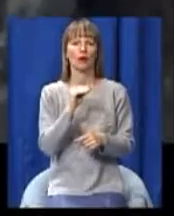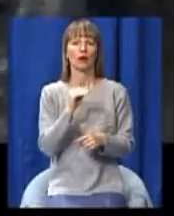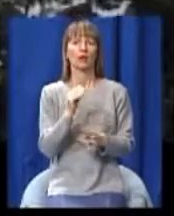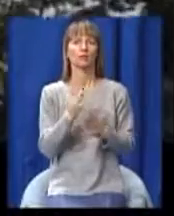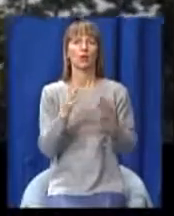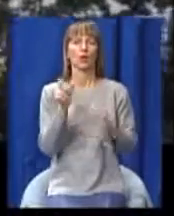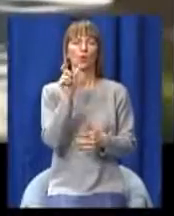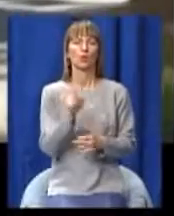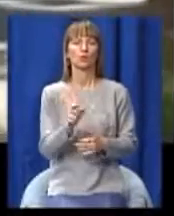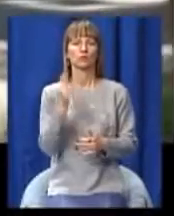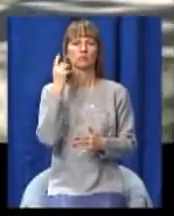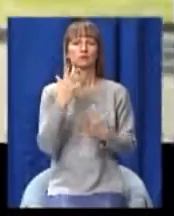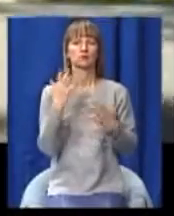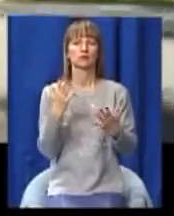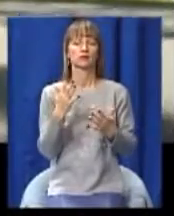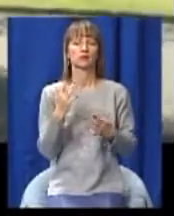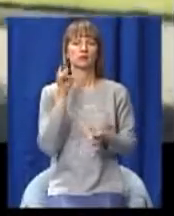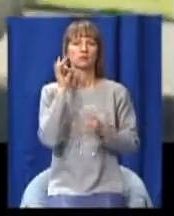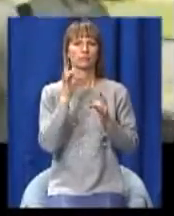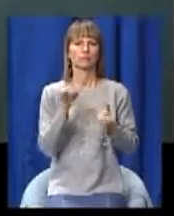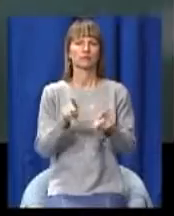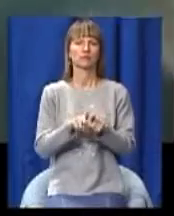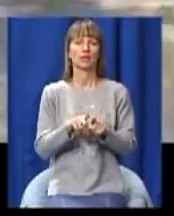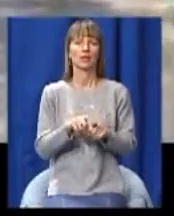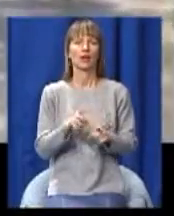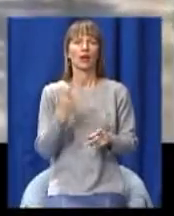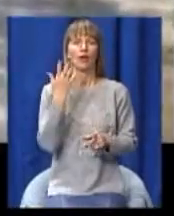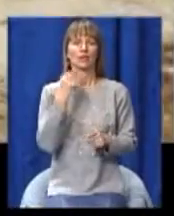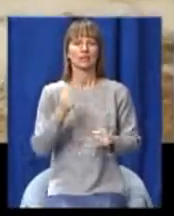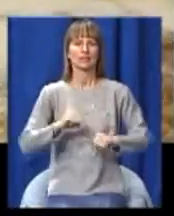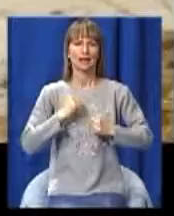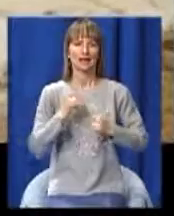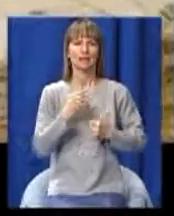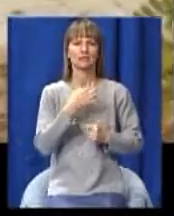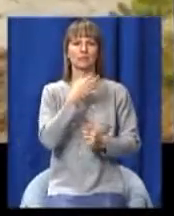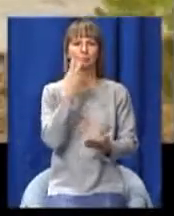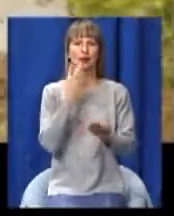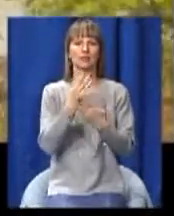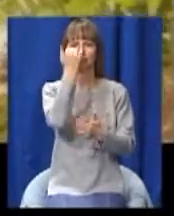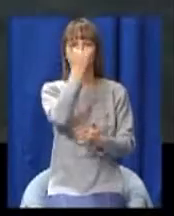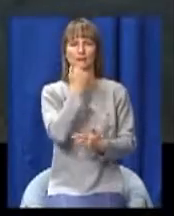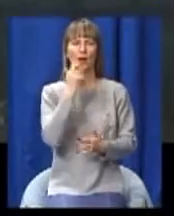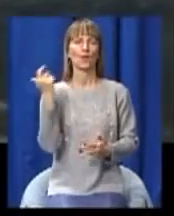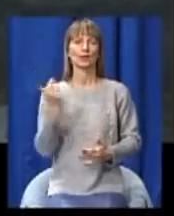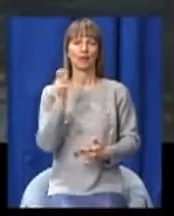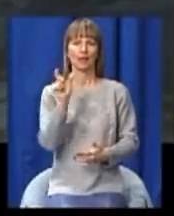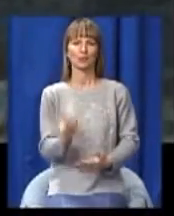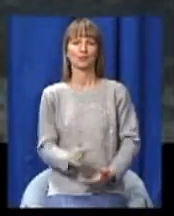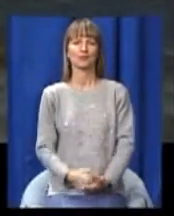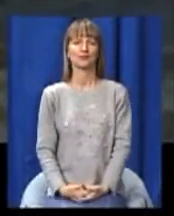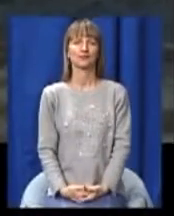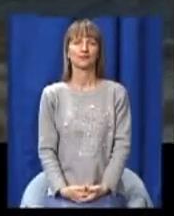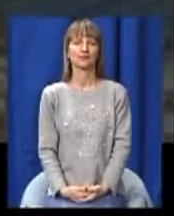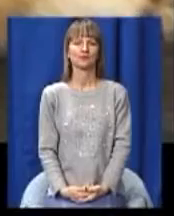буде видавати м'яке муркотіння, особливо коли намагається висловити подяку господареві.